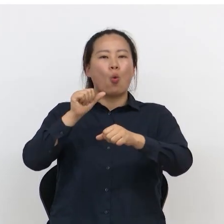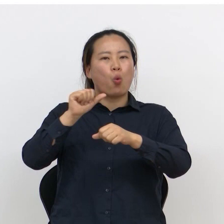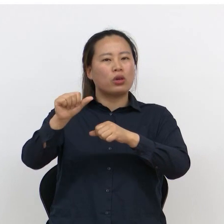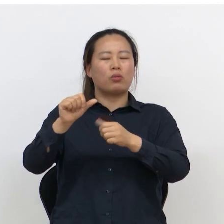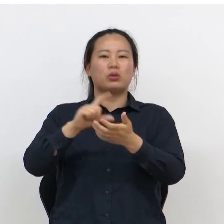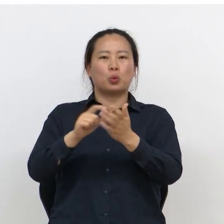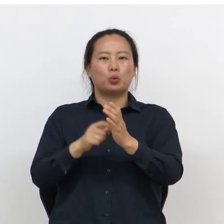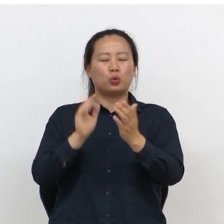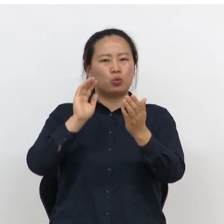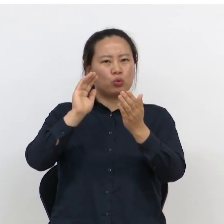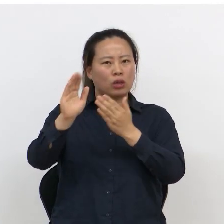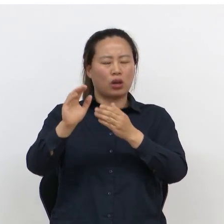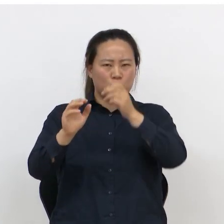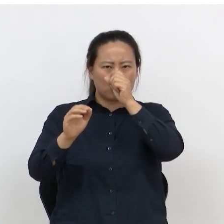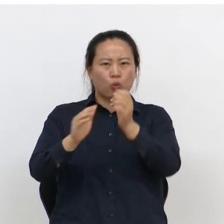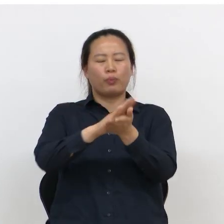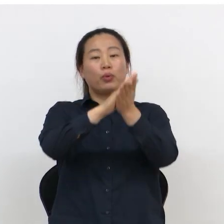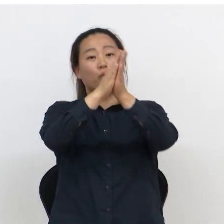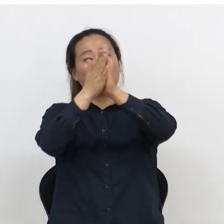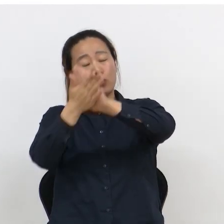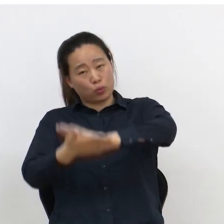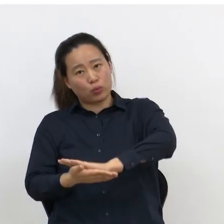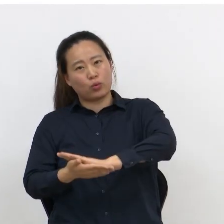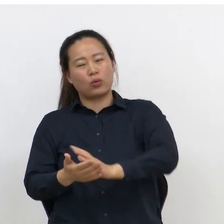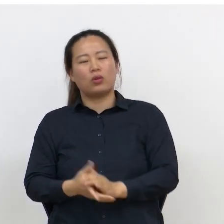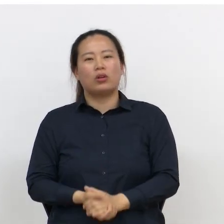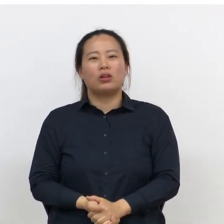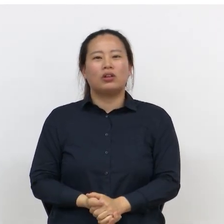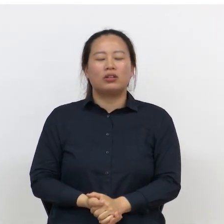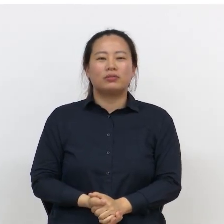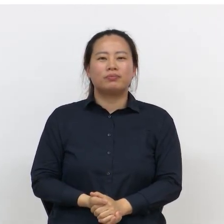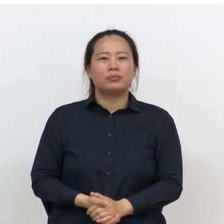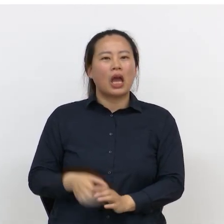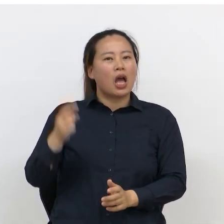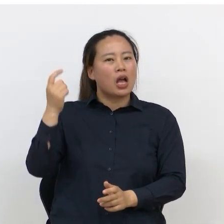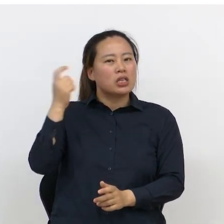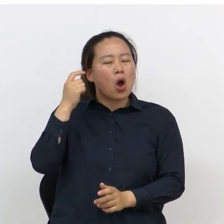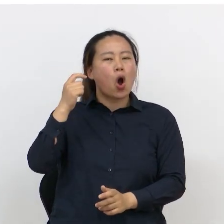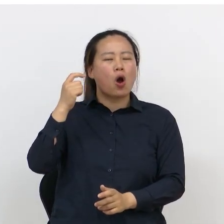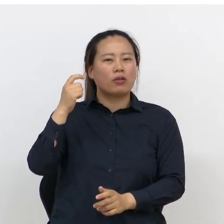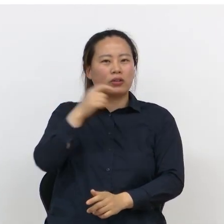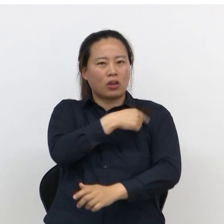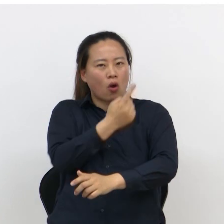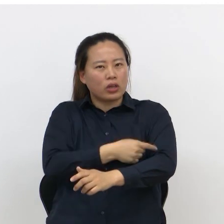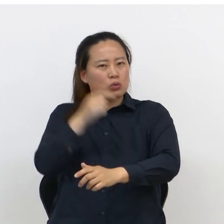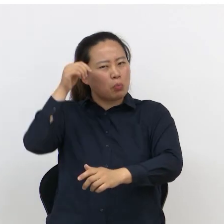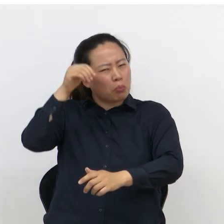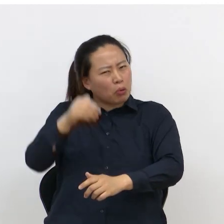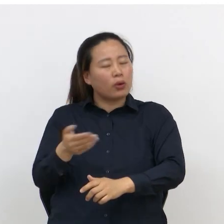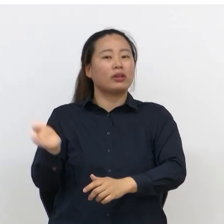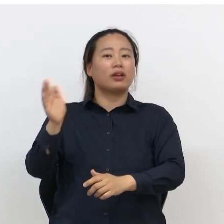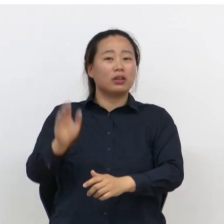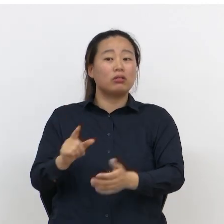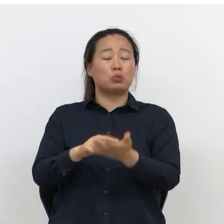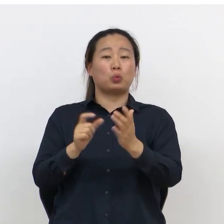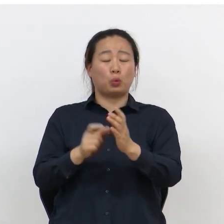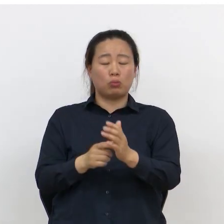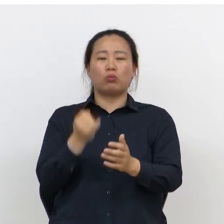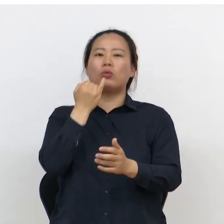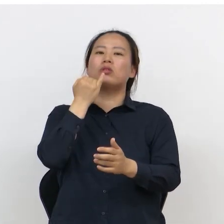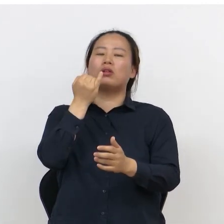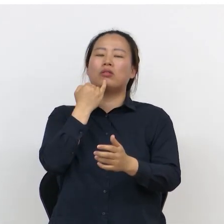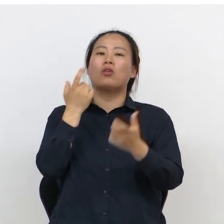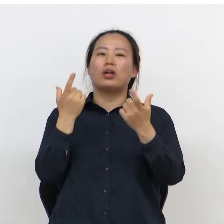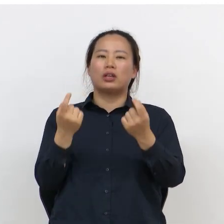많이 좋아졌는데요. 뭐 시간이 지나면 좀 더 좋아지겠죠. 청력이 약간 떨어진 것 같긴 한데 뭐 그래도 이 정도면은 양호한 것